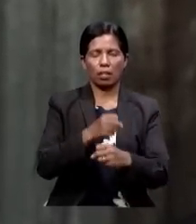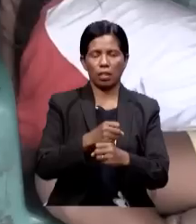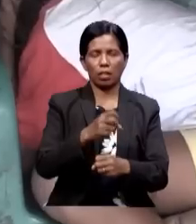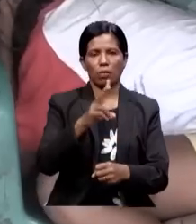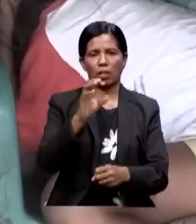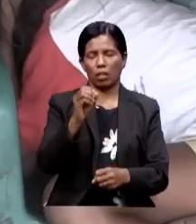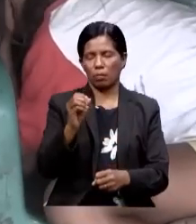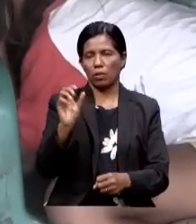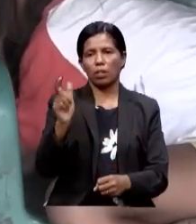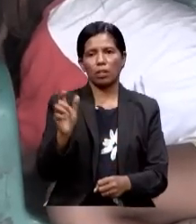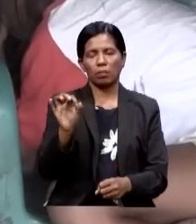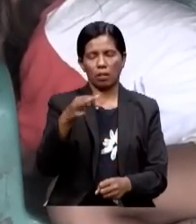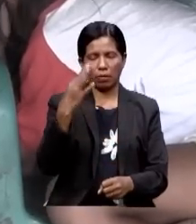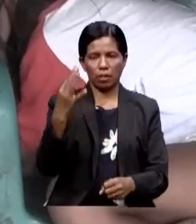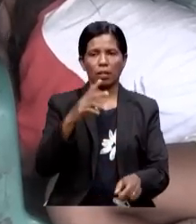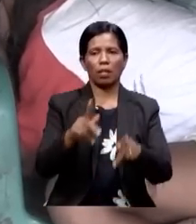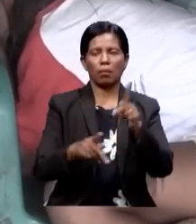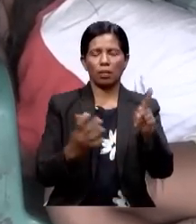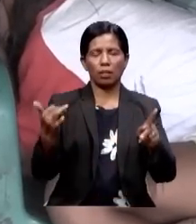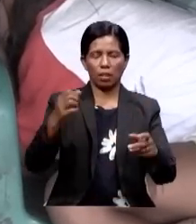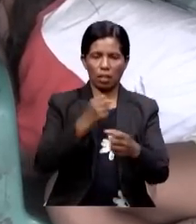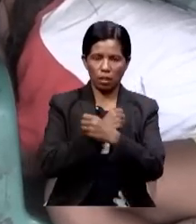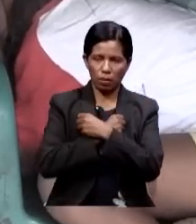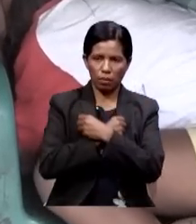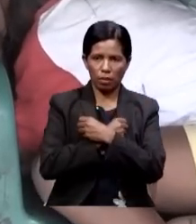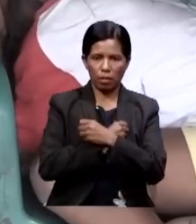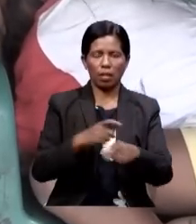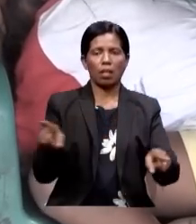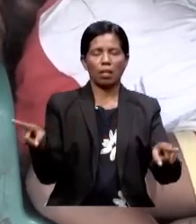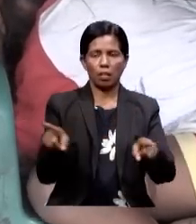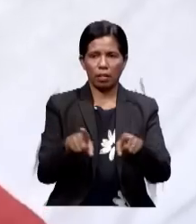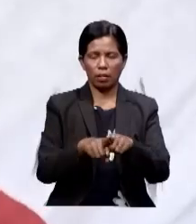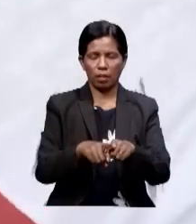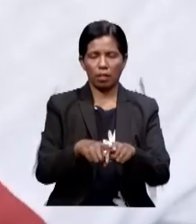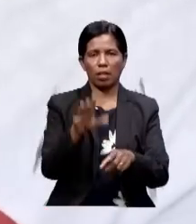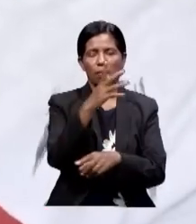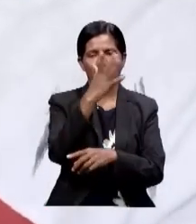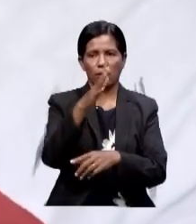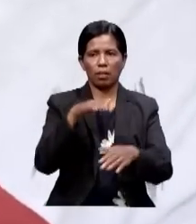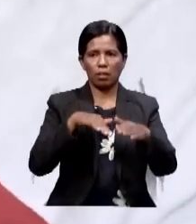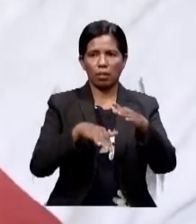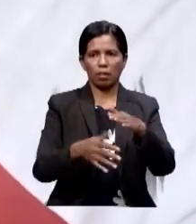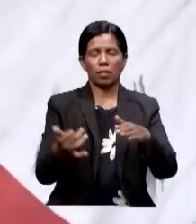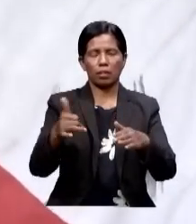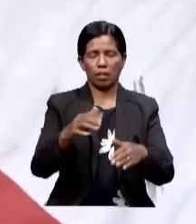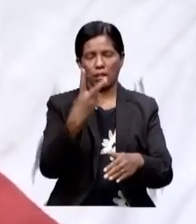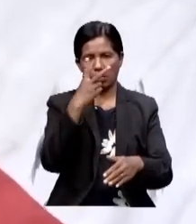resinsia. Ema nebe sira ha domi liu, no saimos ai mahon basira hori sadere